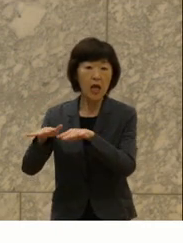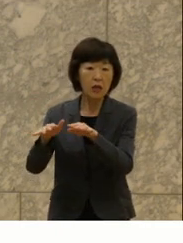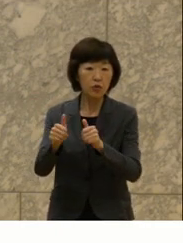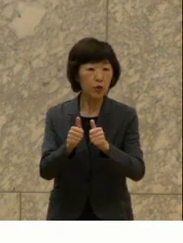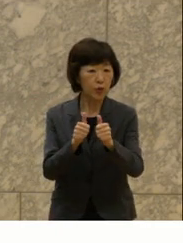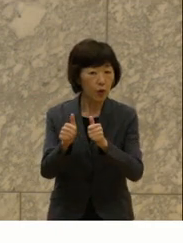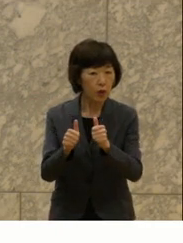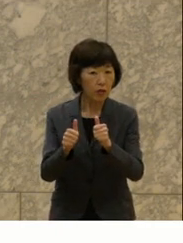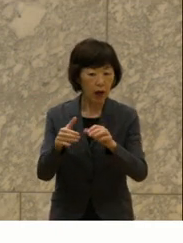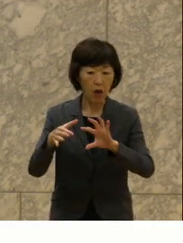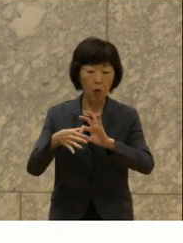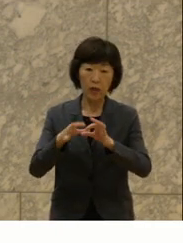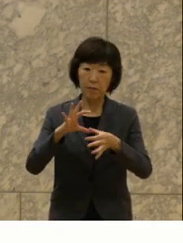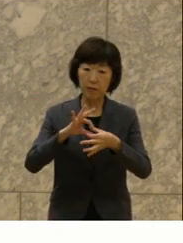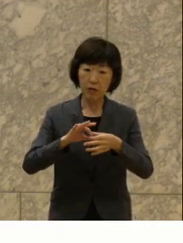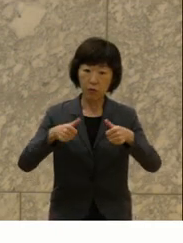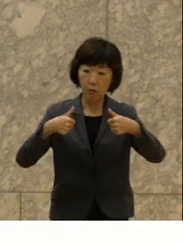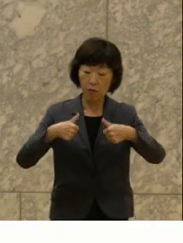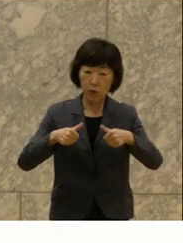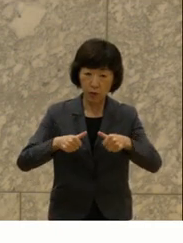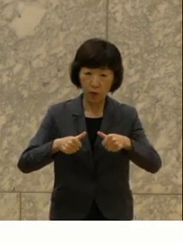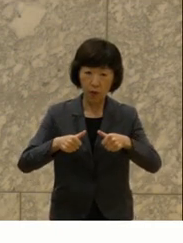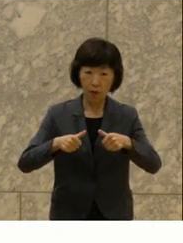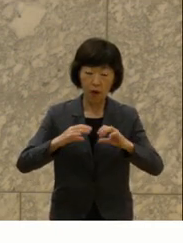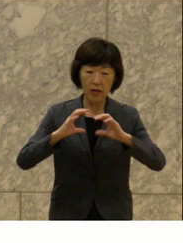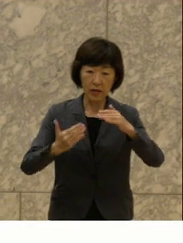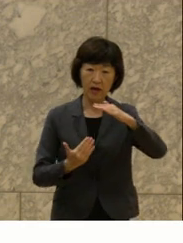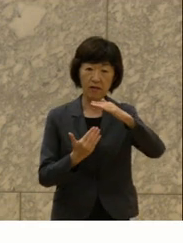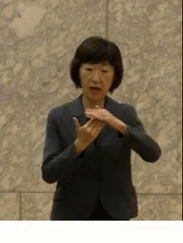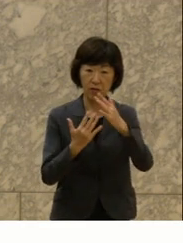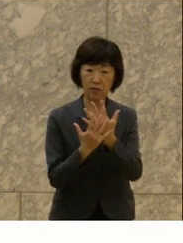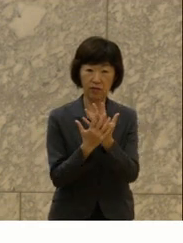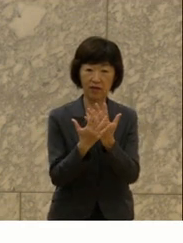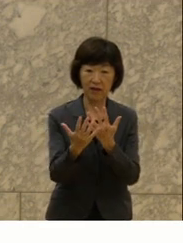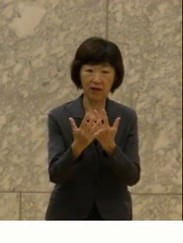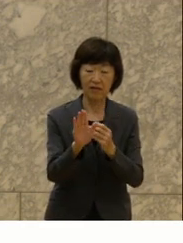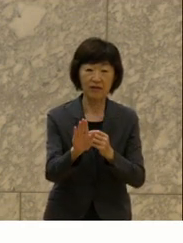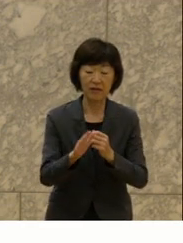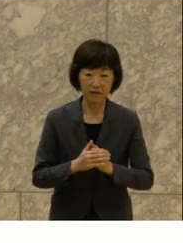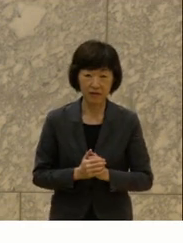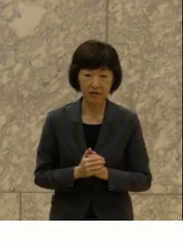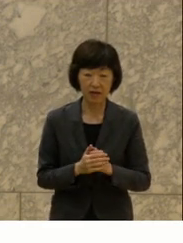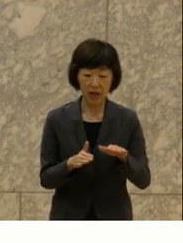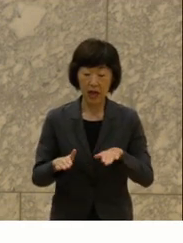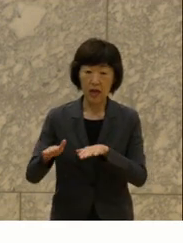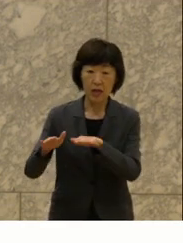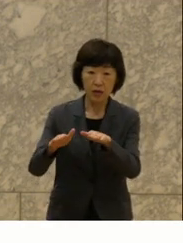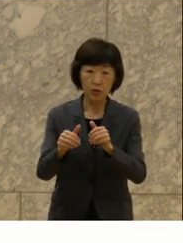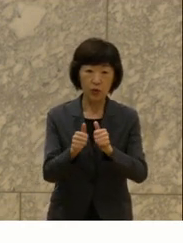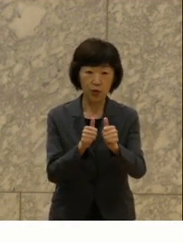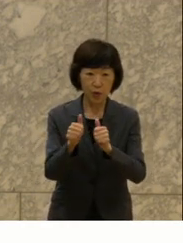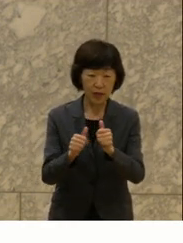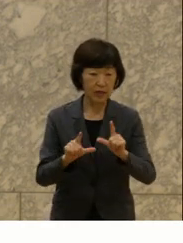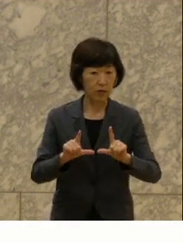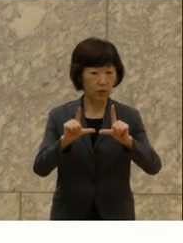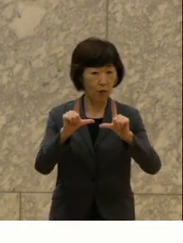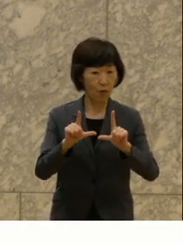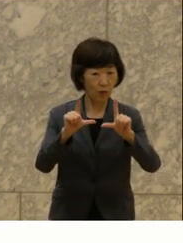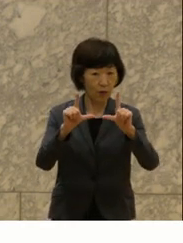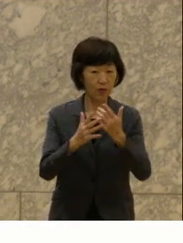オリンピックと並ぶ世界最高峰の大会です陸上競技の東京大会